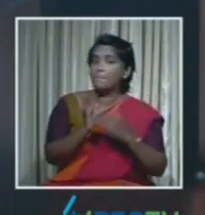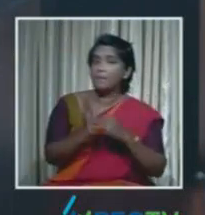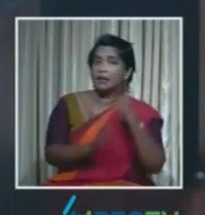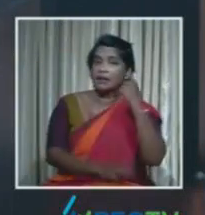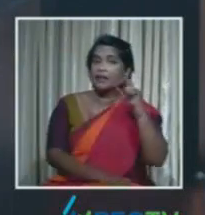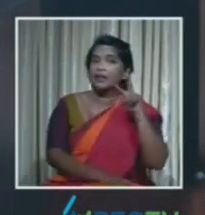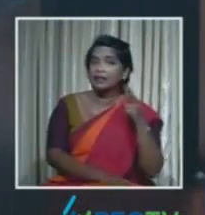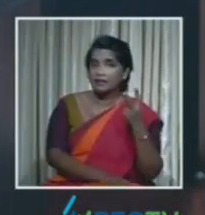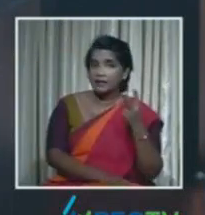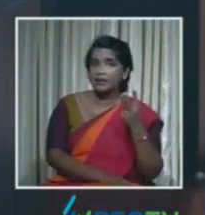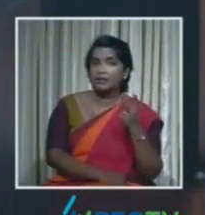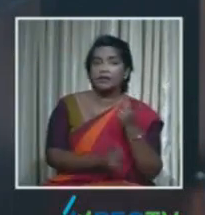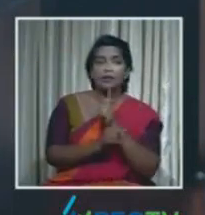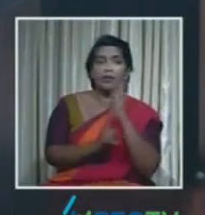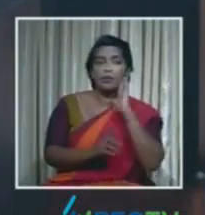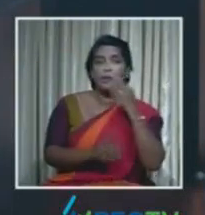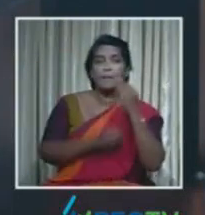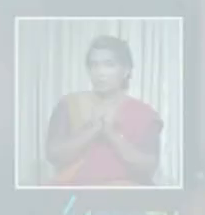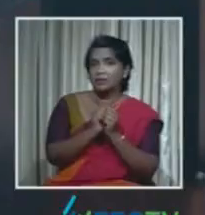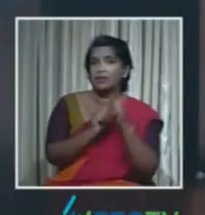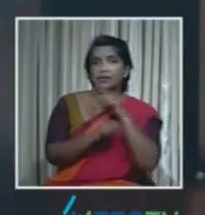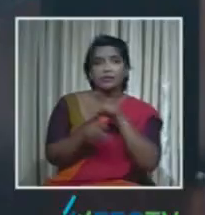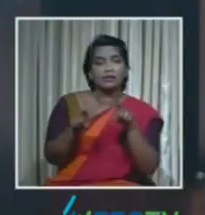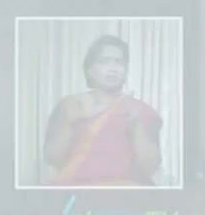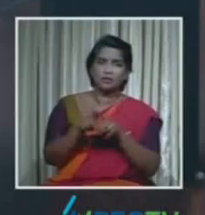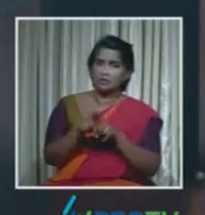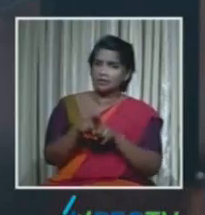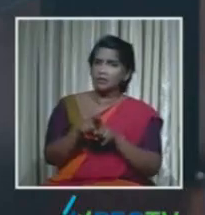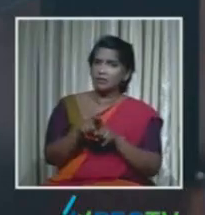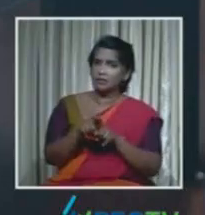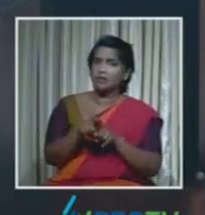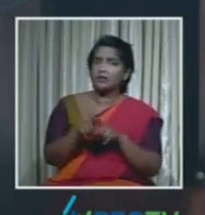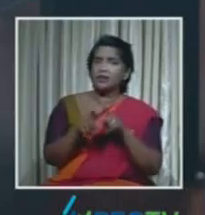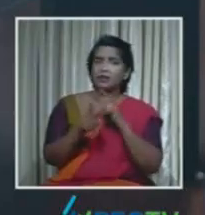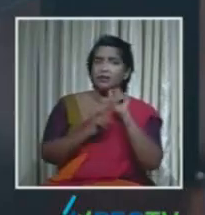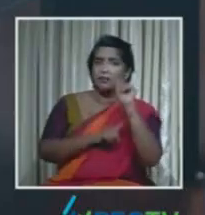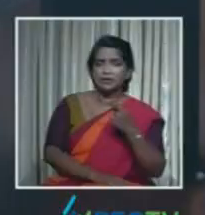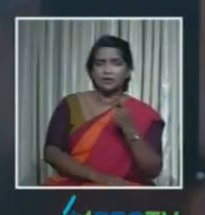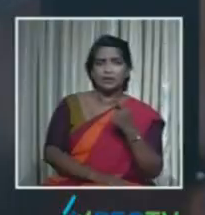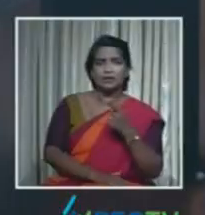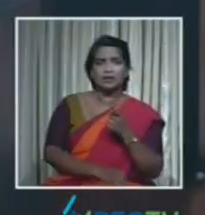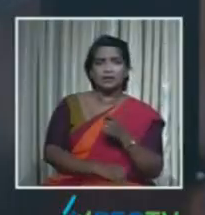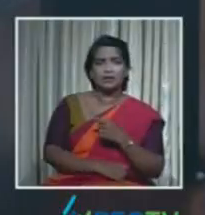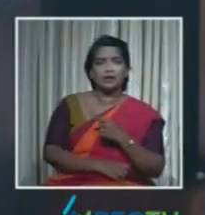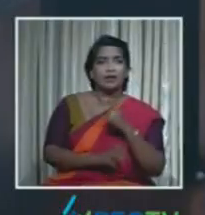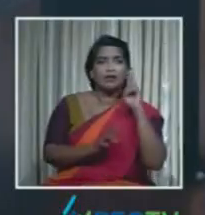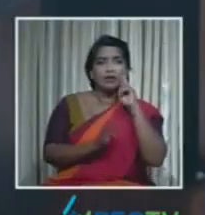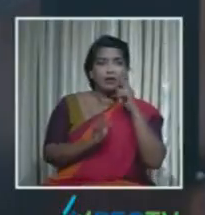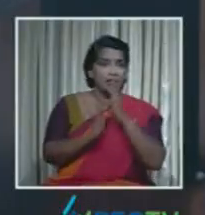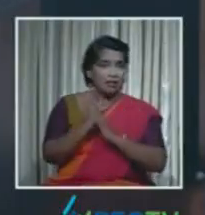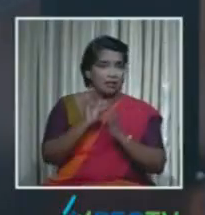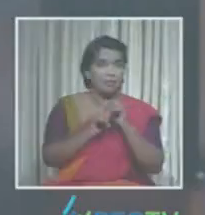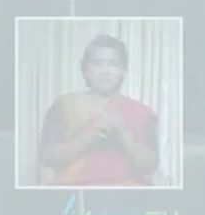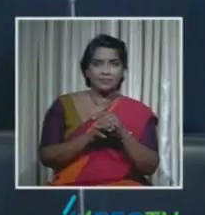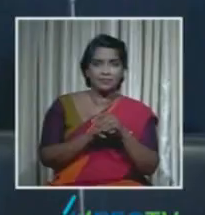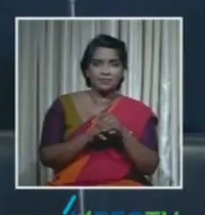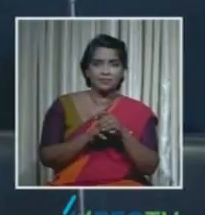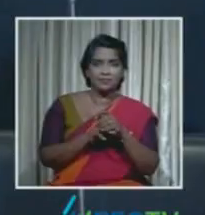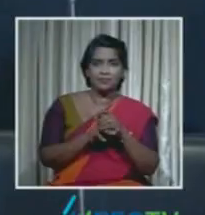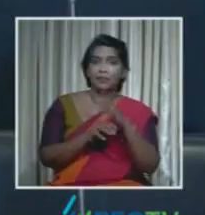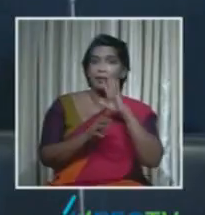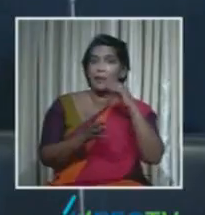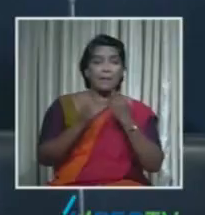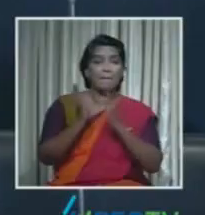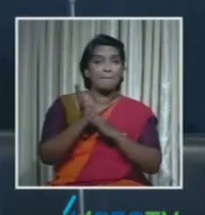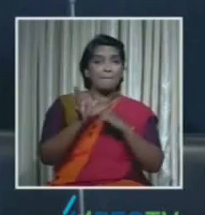1600ක මුදල ඍජු විදේශ ආයෝජනයක් හැටියට පෙන්වන්න මුදල් ඇමතුතුමා සභාගර්භයටත් දෙනවා වැඩේ දෙන්නේ කරු රනිල් ප්‍රමසිංහ මැතිතුමනේ ඔබතුමා නිතරම